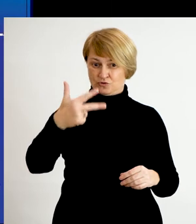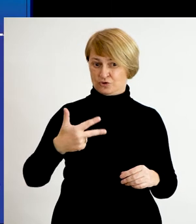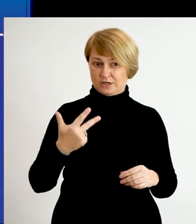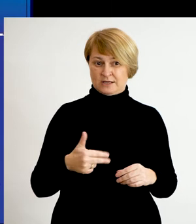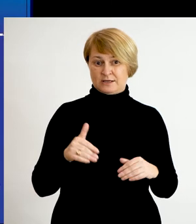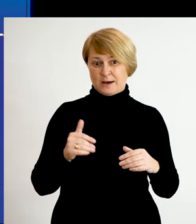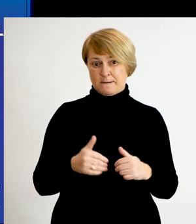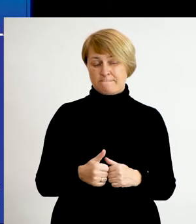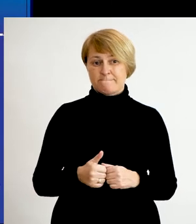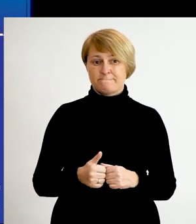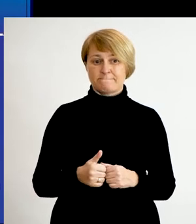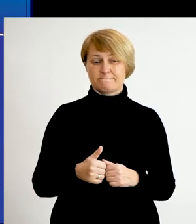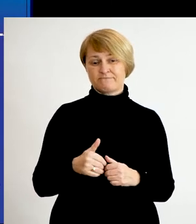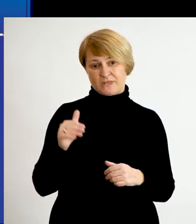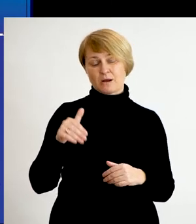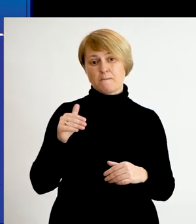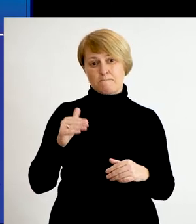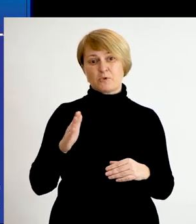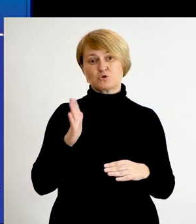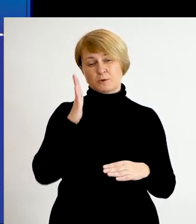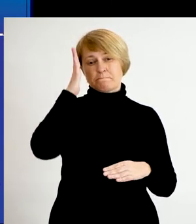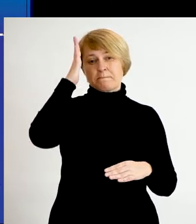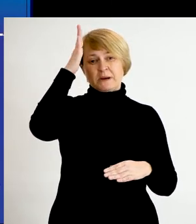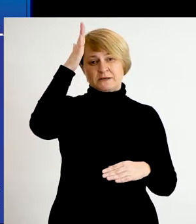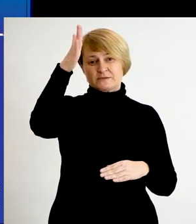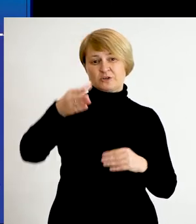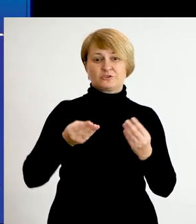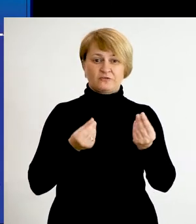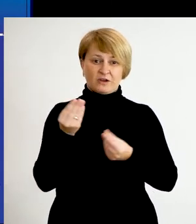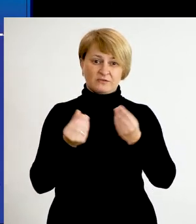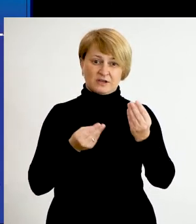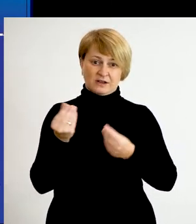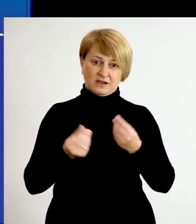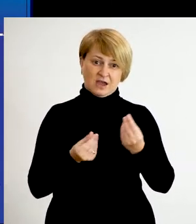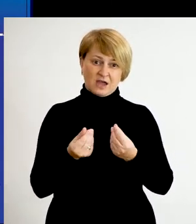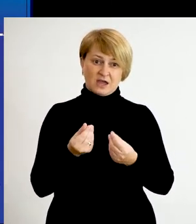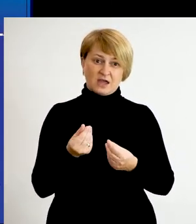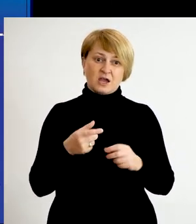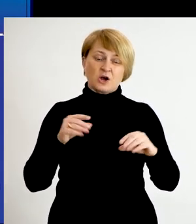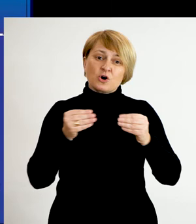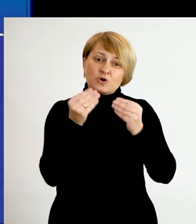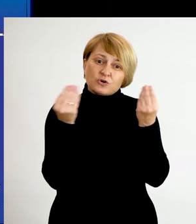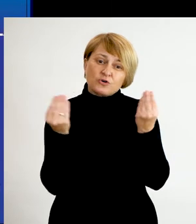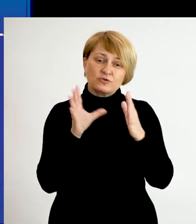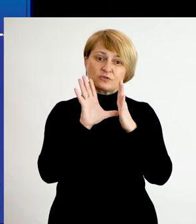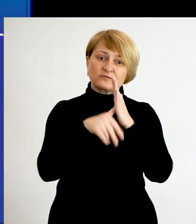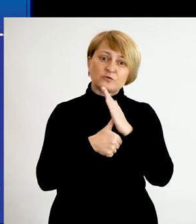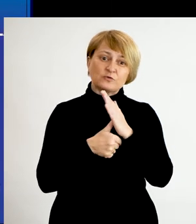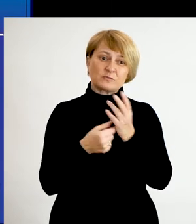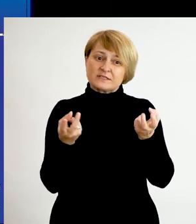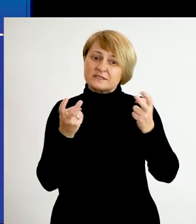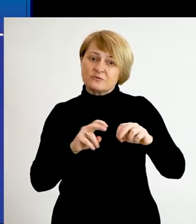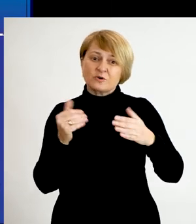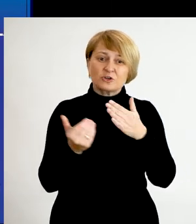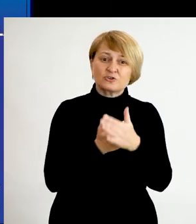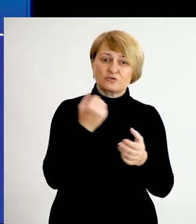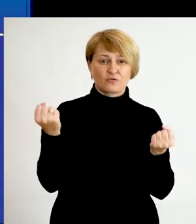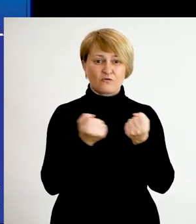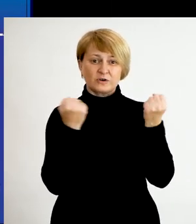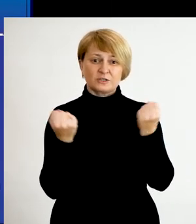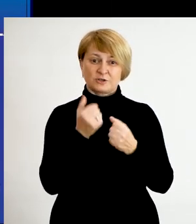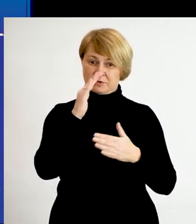budżet unijny na kolejną perspektywę finansową, skala inwestycji będzie znacząco mniejsza. Znaczy